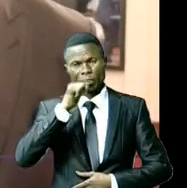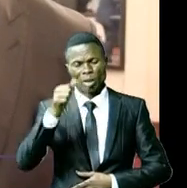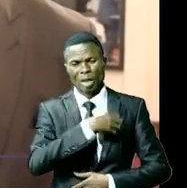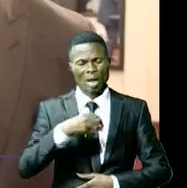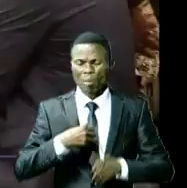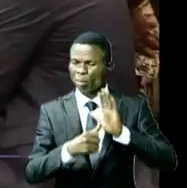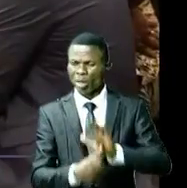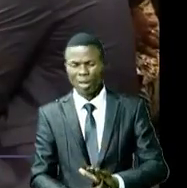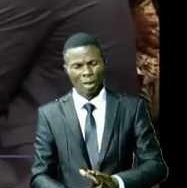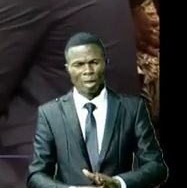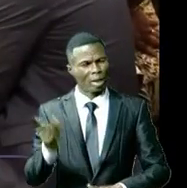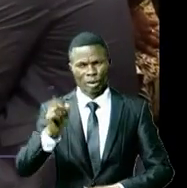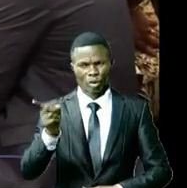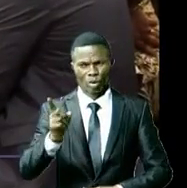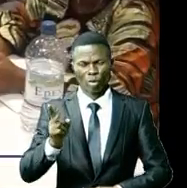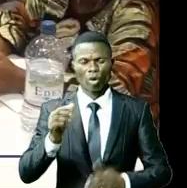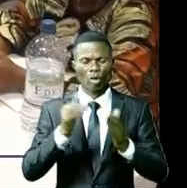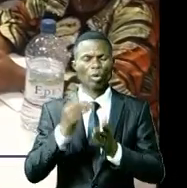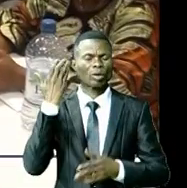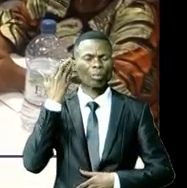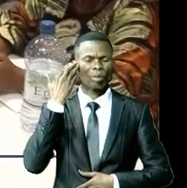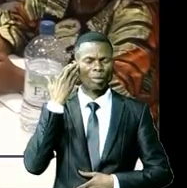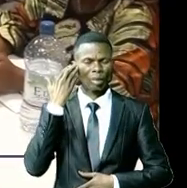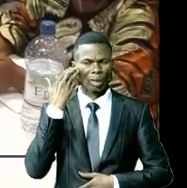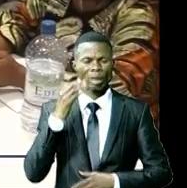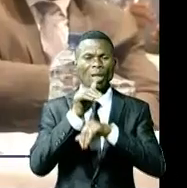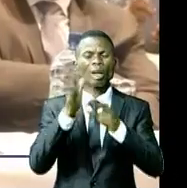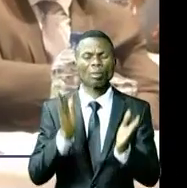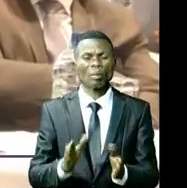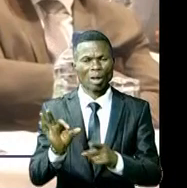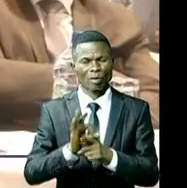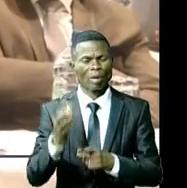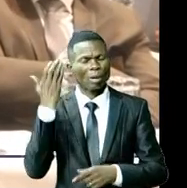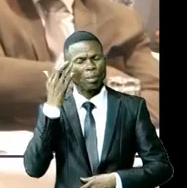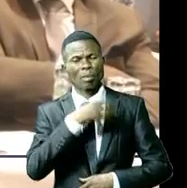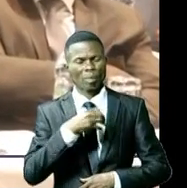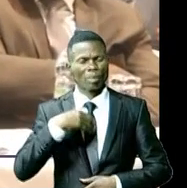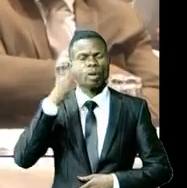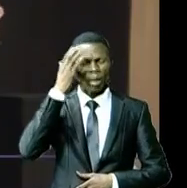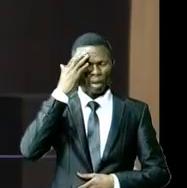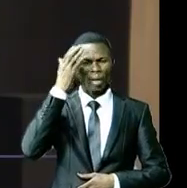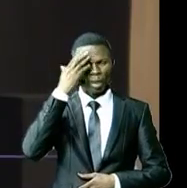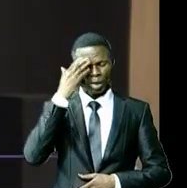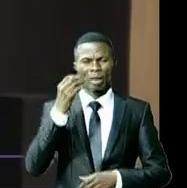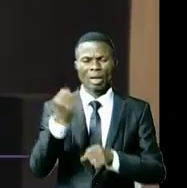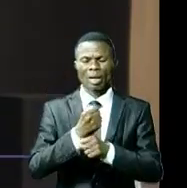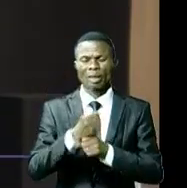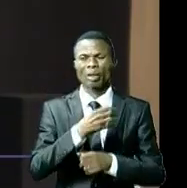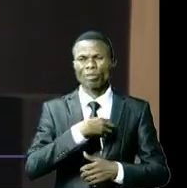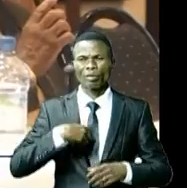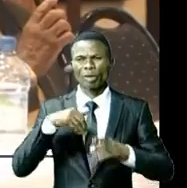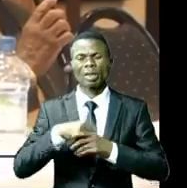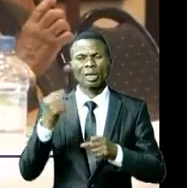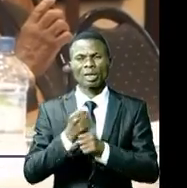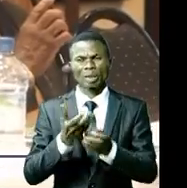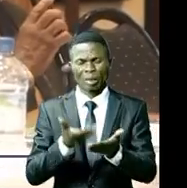est inférieure à l'homme. À l'issue de ces échanges, les participants, hommes et femmes, ont pris conscience du rôle de la femme dans le